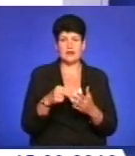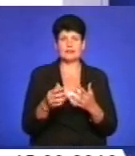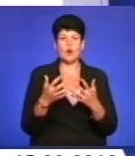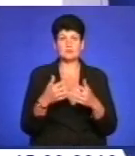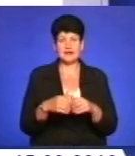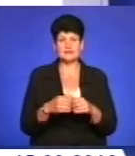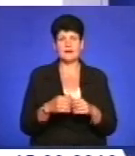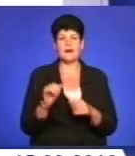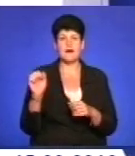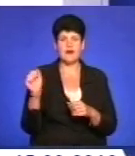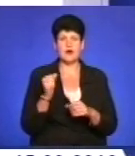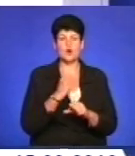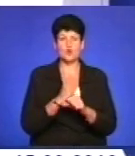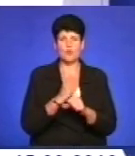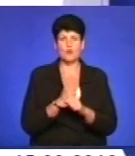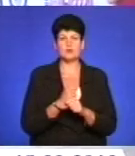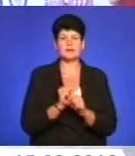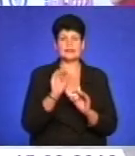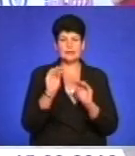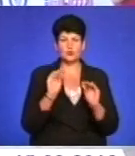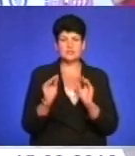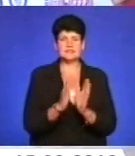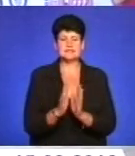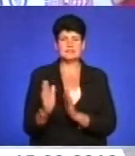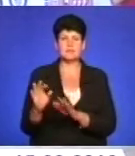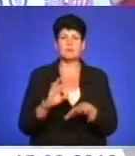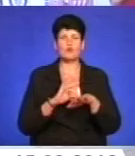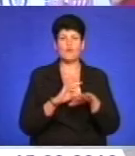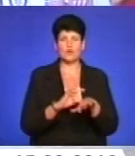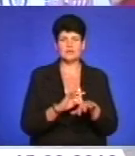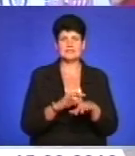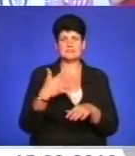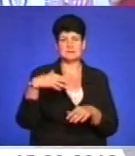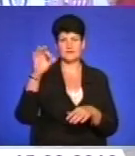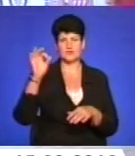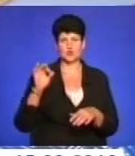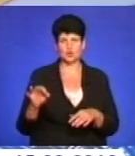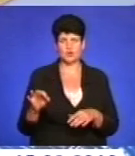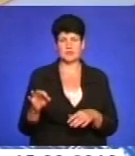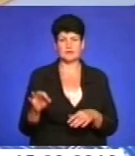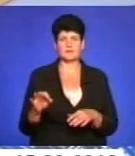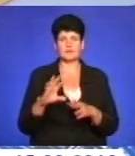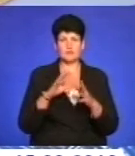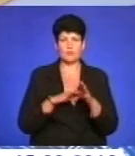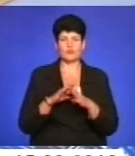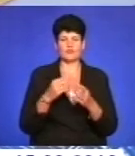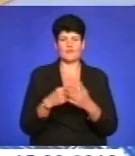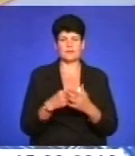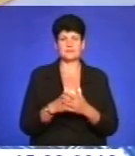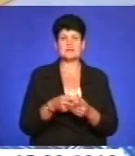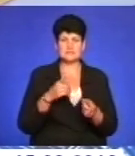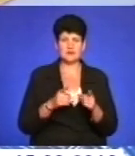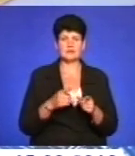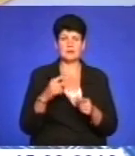а безпосередні роботи і налагодження всієї системи проводиться за 50% від повної вартості. Справді